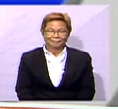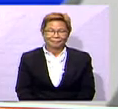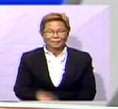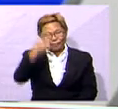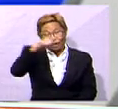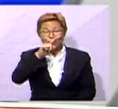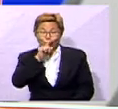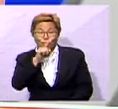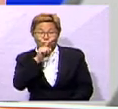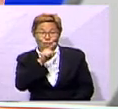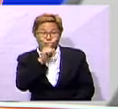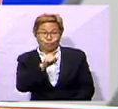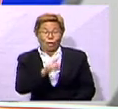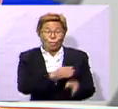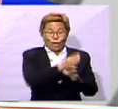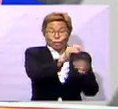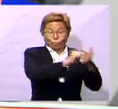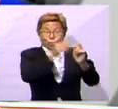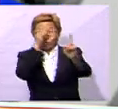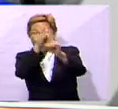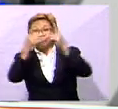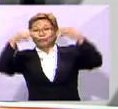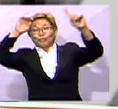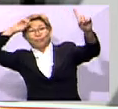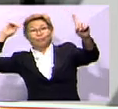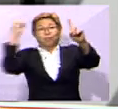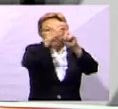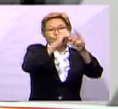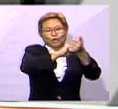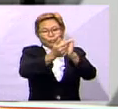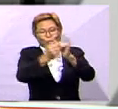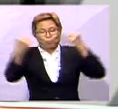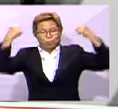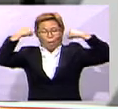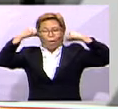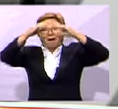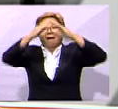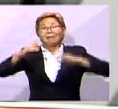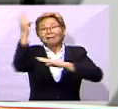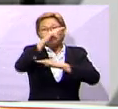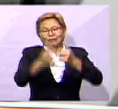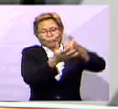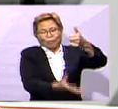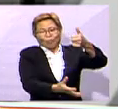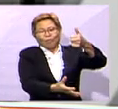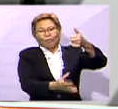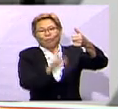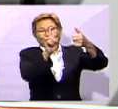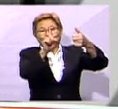Dan bagi memastikan momentum bidang sukan ke arah mencapai matlamat menjadi sports powerhouse, kerajaan memperuntukkan